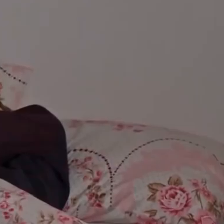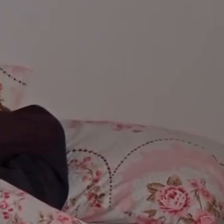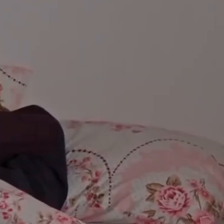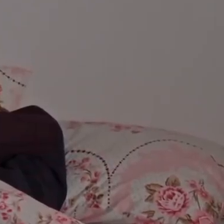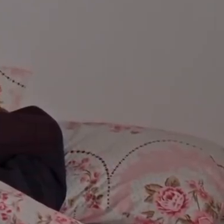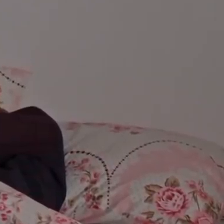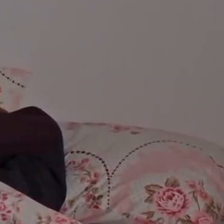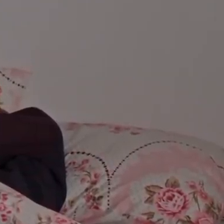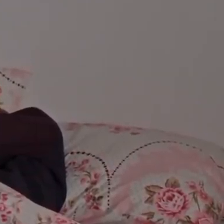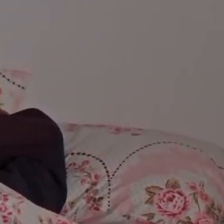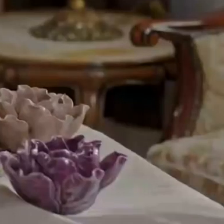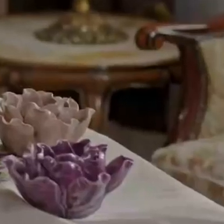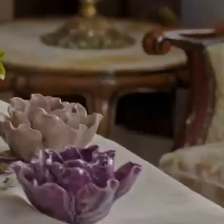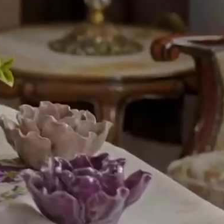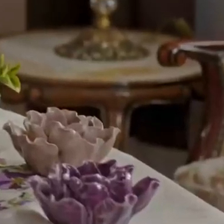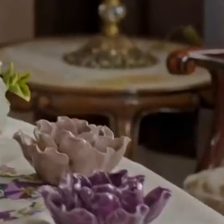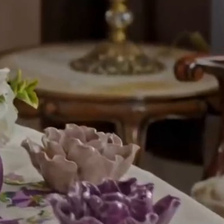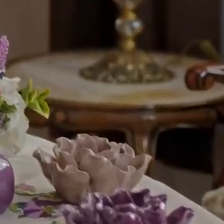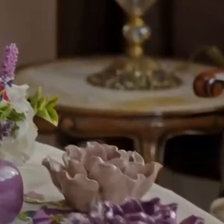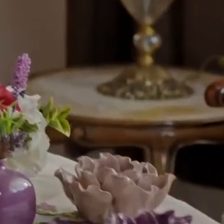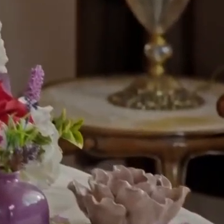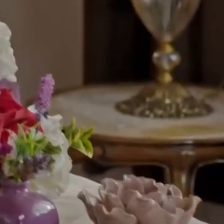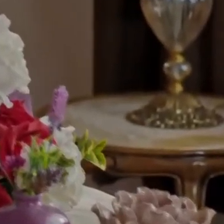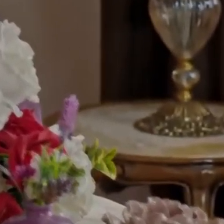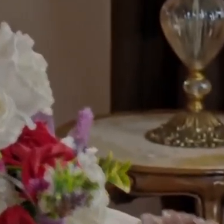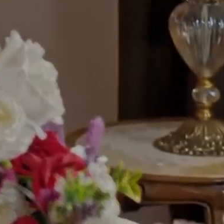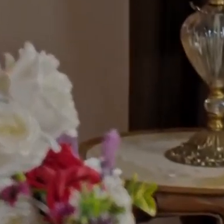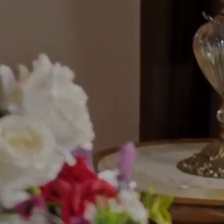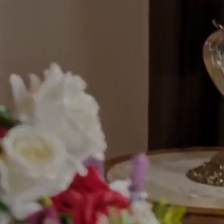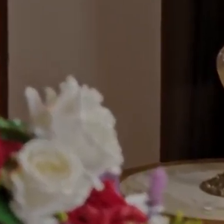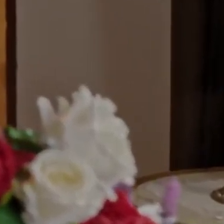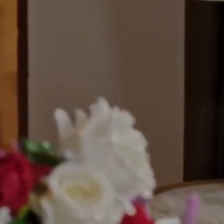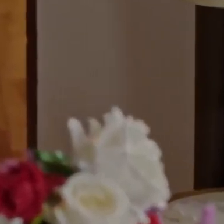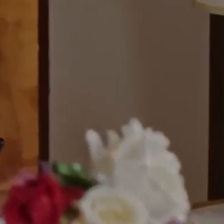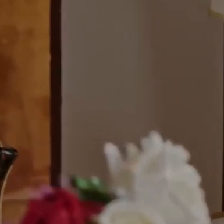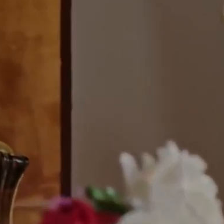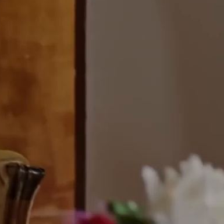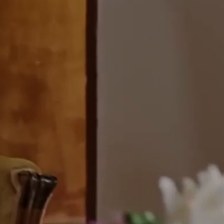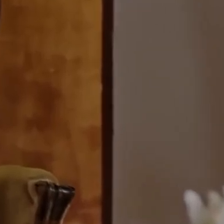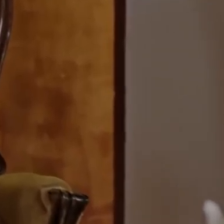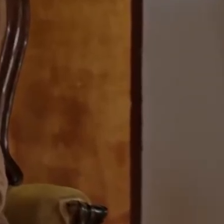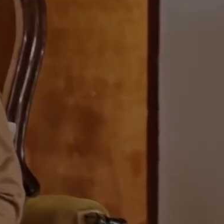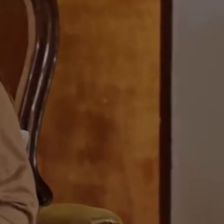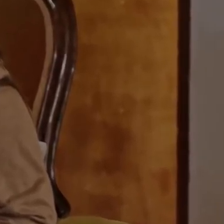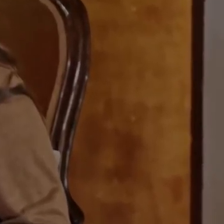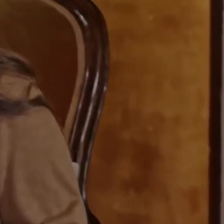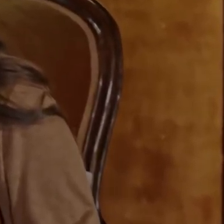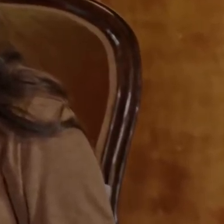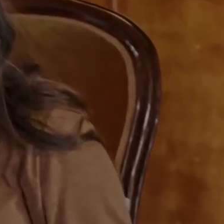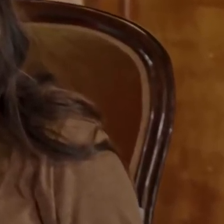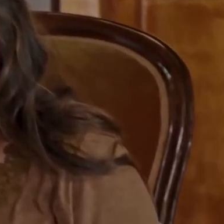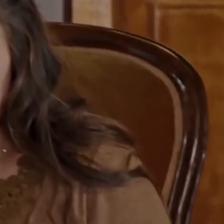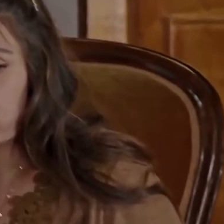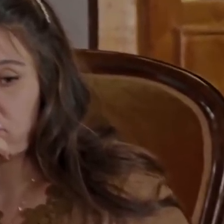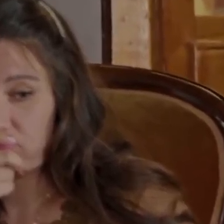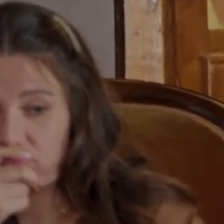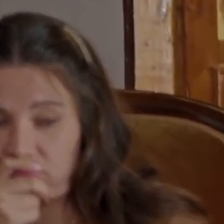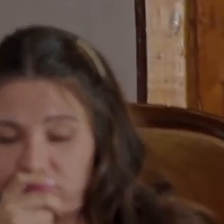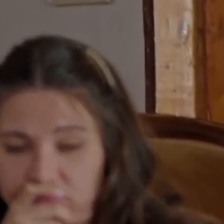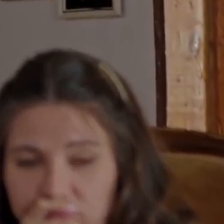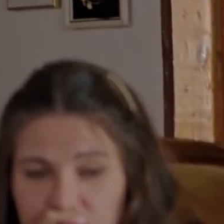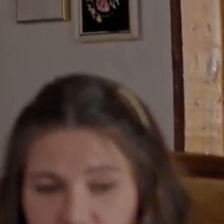Yataktan çıkmak için hareketlendi. Alev'in getirdiği buket salondaki orta sehpada. Berjerdeki Aysu bukete bakarak derin